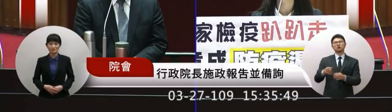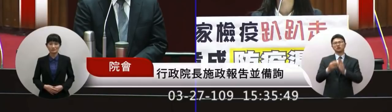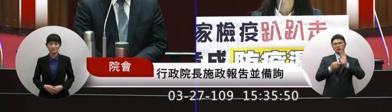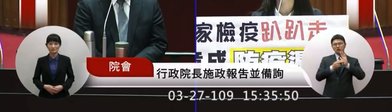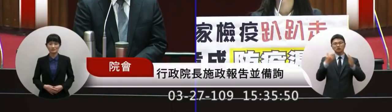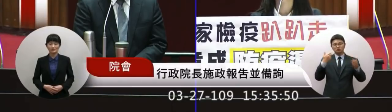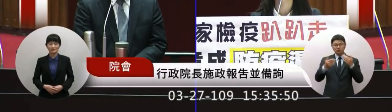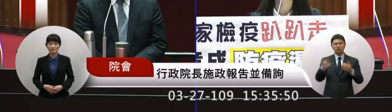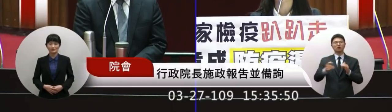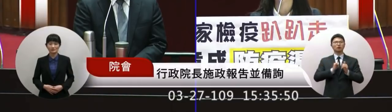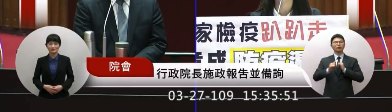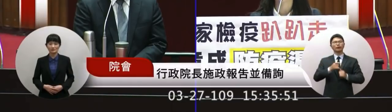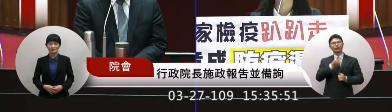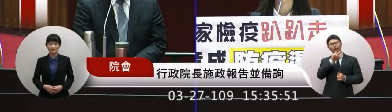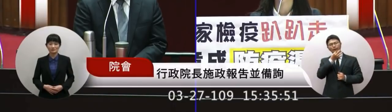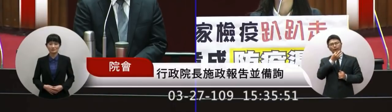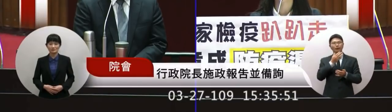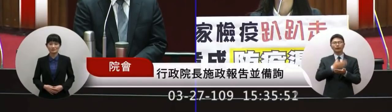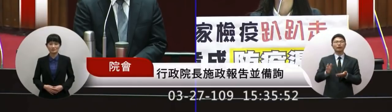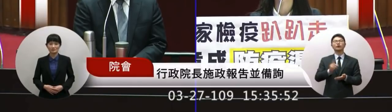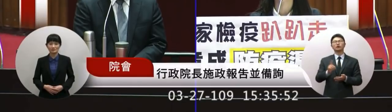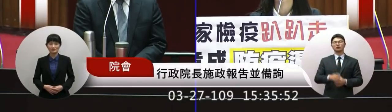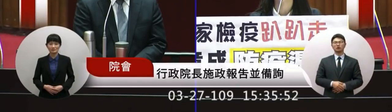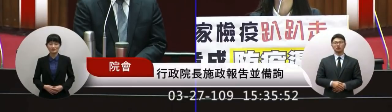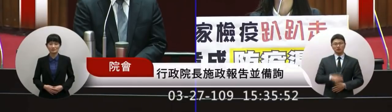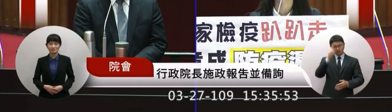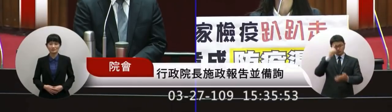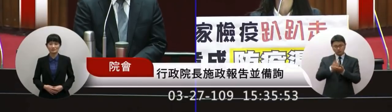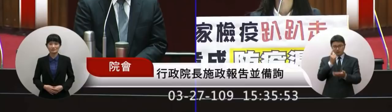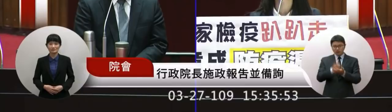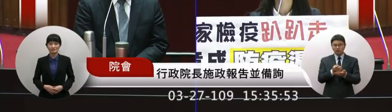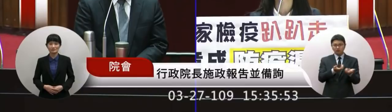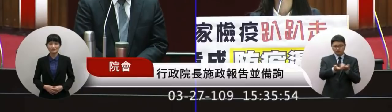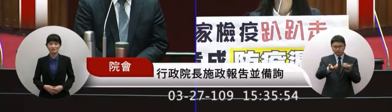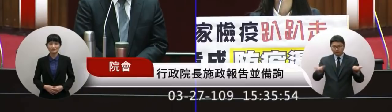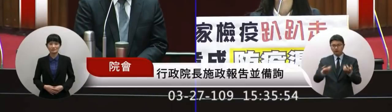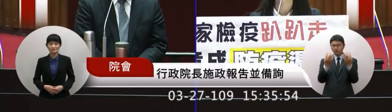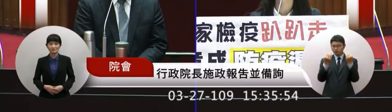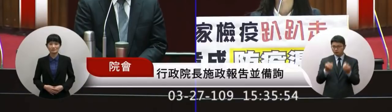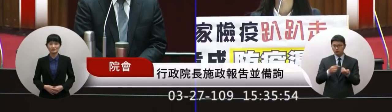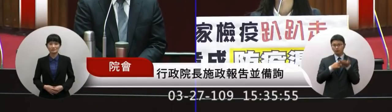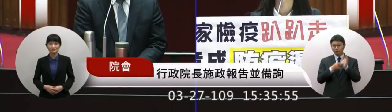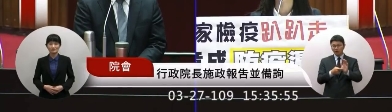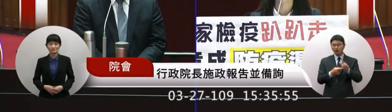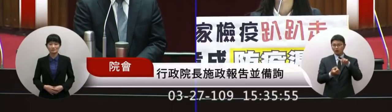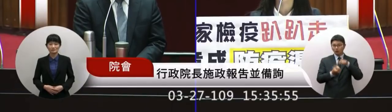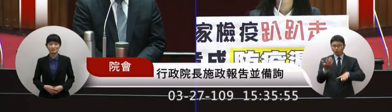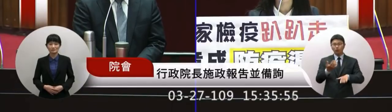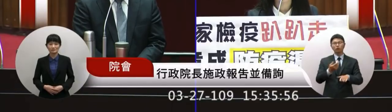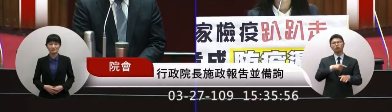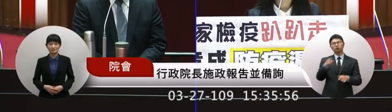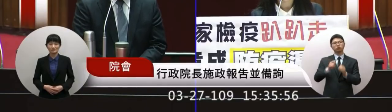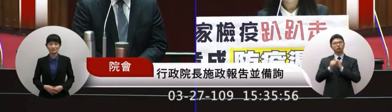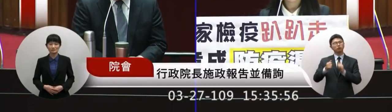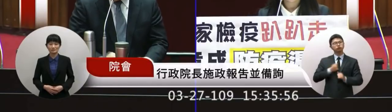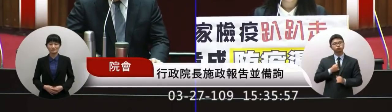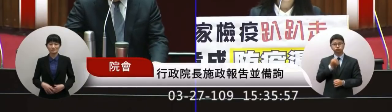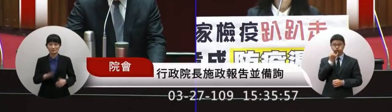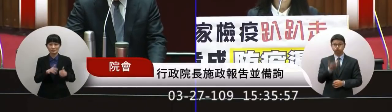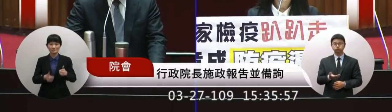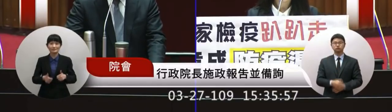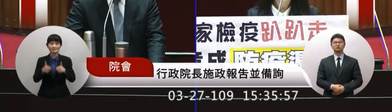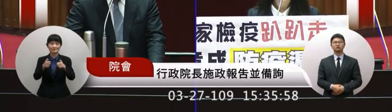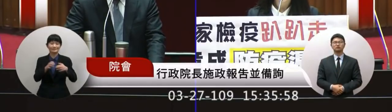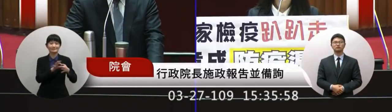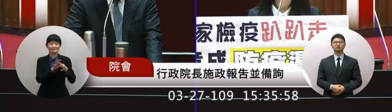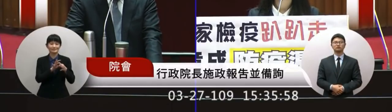虑，有没有可能做到把这些每日分配的数量跟这个数据能够公开，让民众能够知道？ 啊，委员谢谢